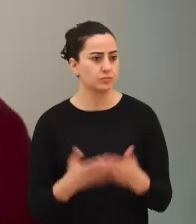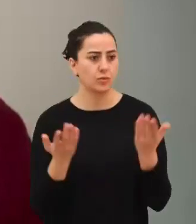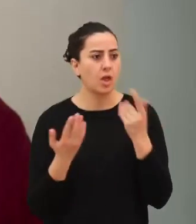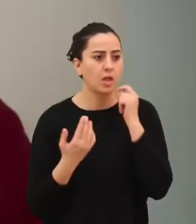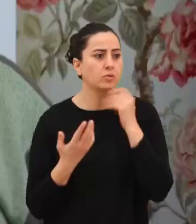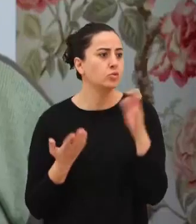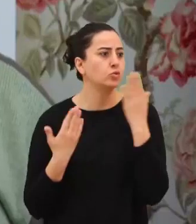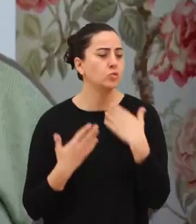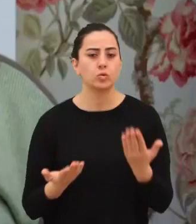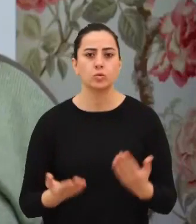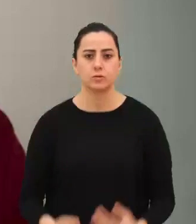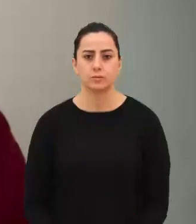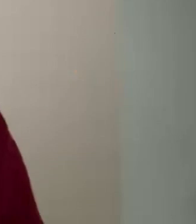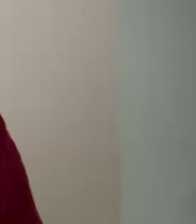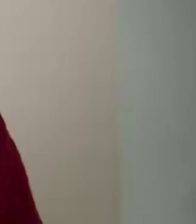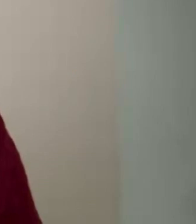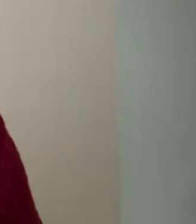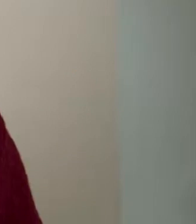adam burada da yok.